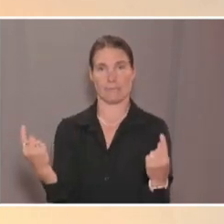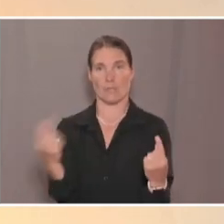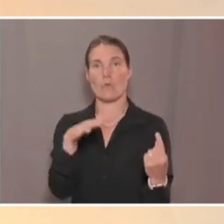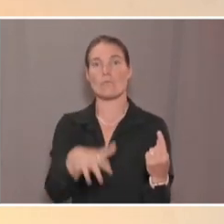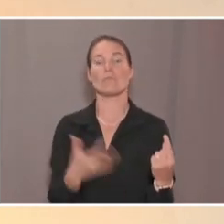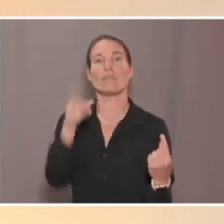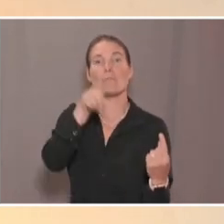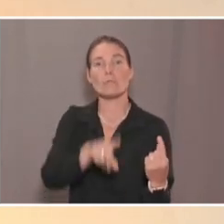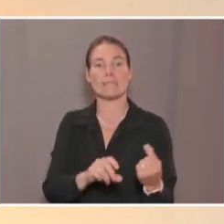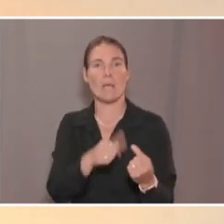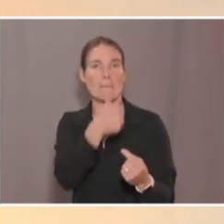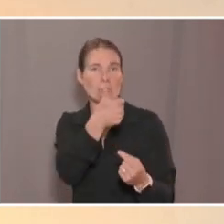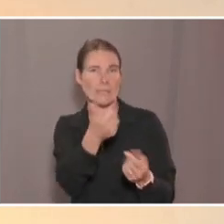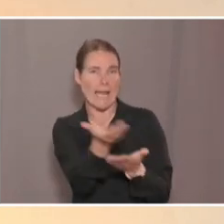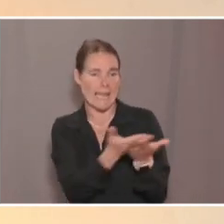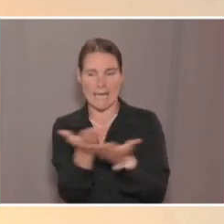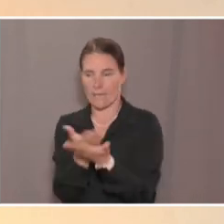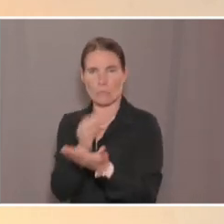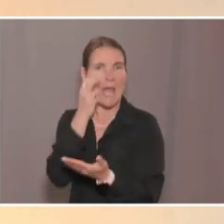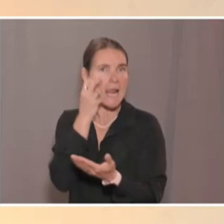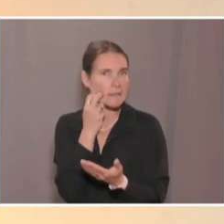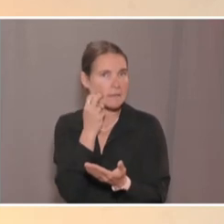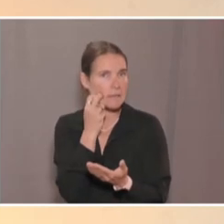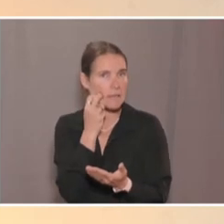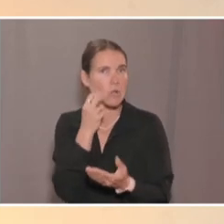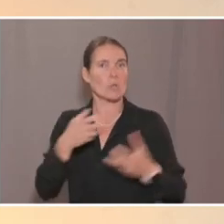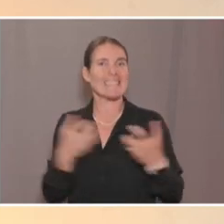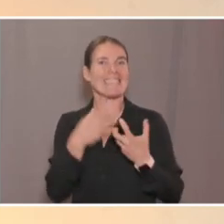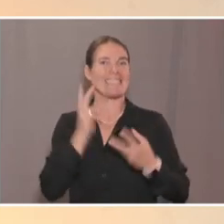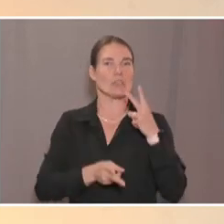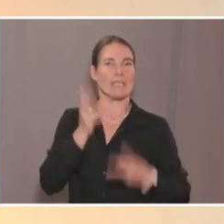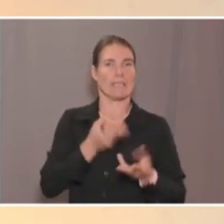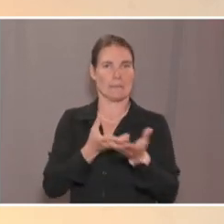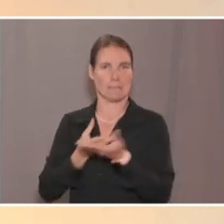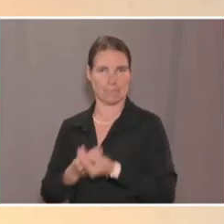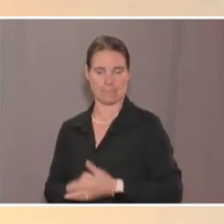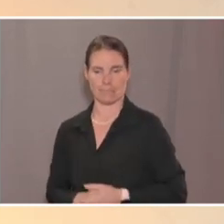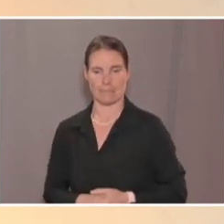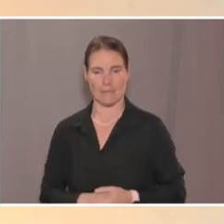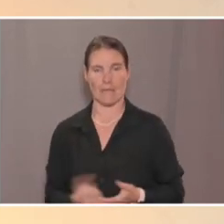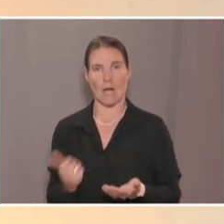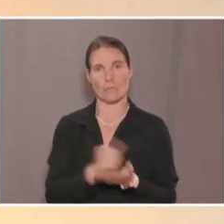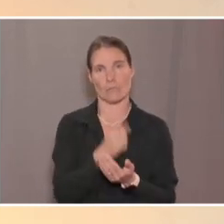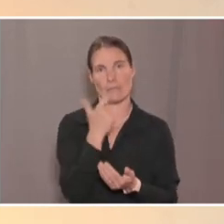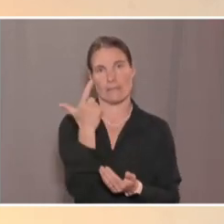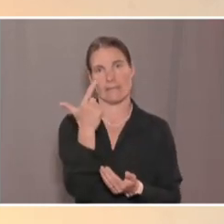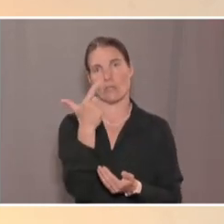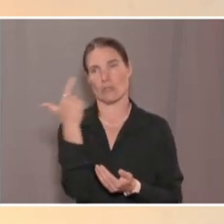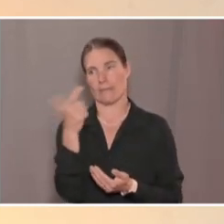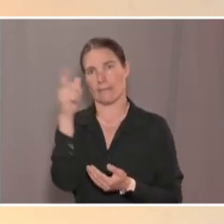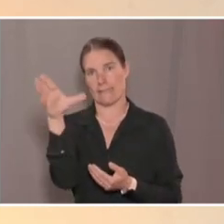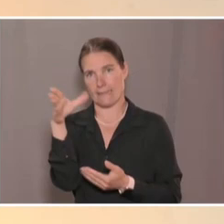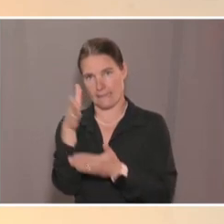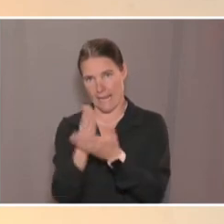15-monatiger Sonderlehrgang für ältere und schwerkriegsbeschädigte Abiturienten. Auftakt für die 220 Teilnehmer war